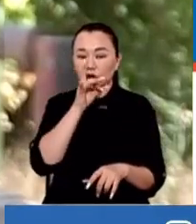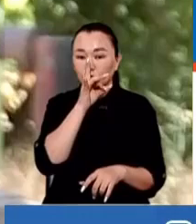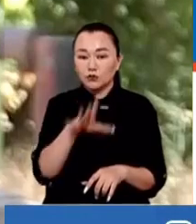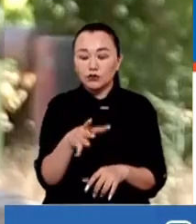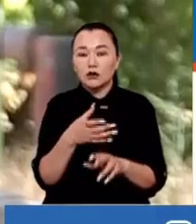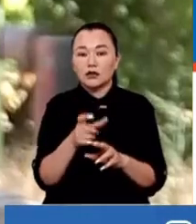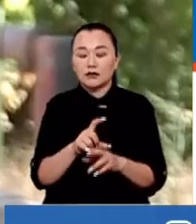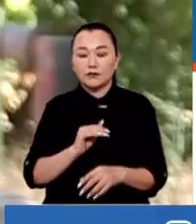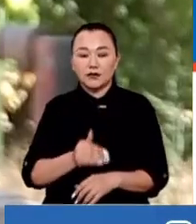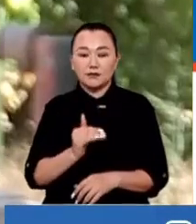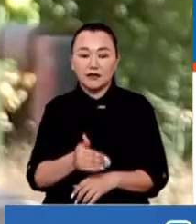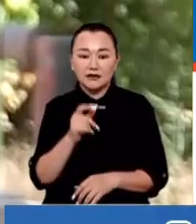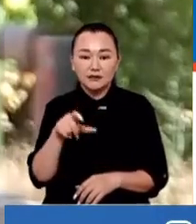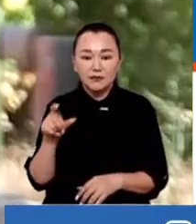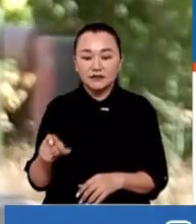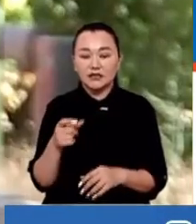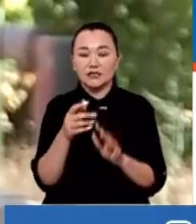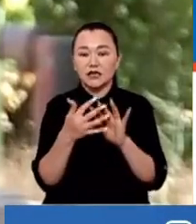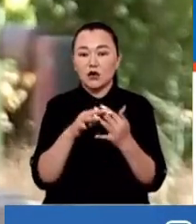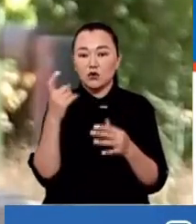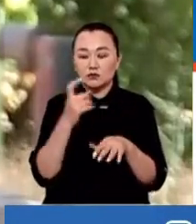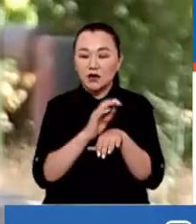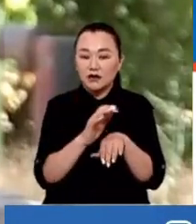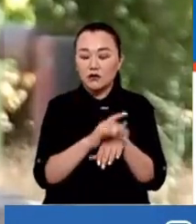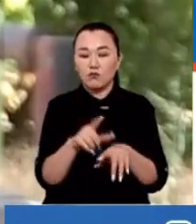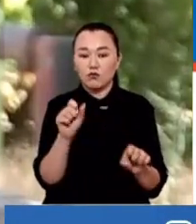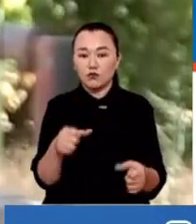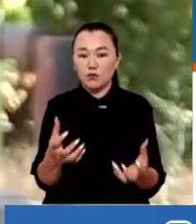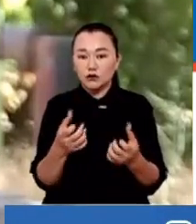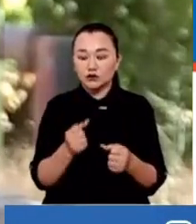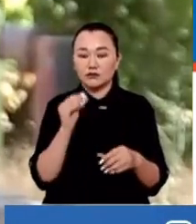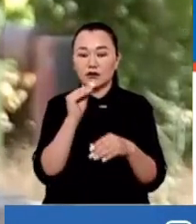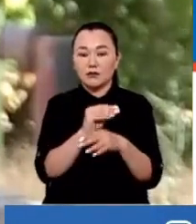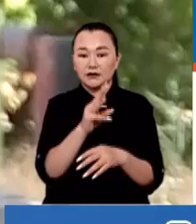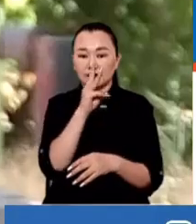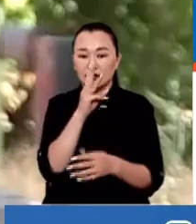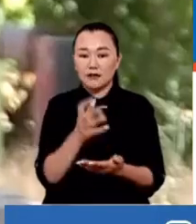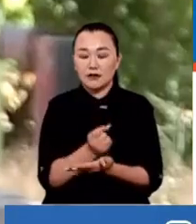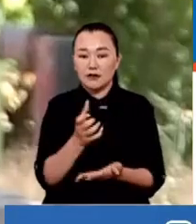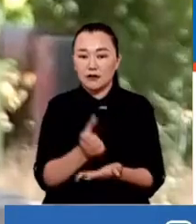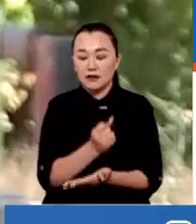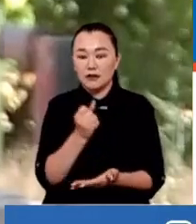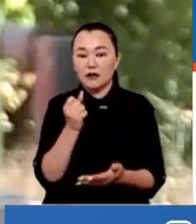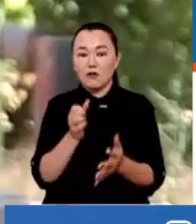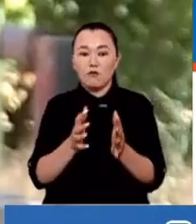же предприниматели, те же сельхозпроизводители, они могут получить дополнительный доход. То есть